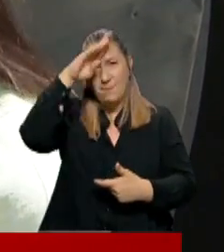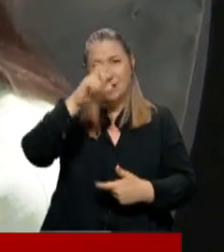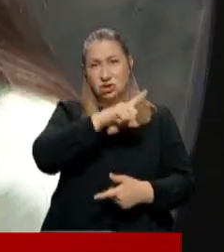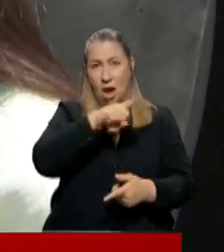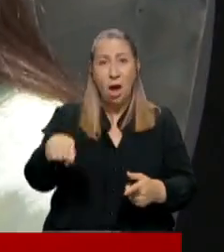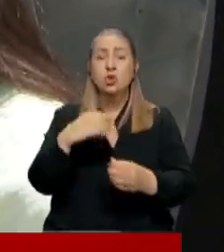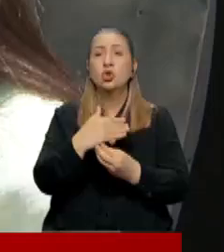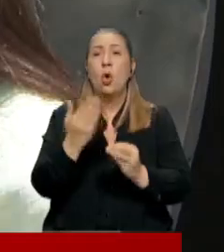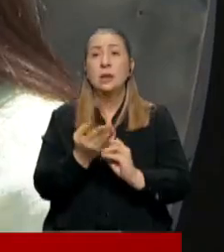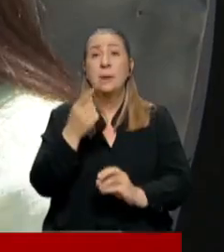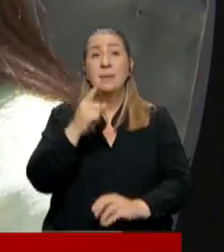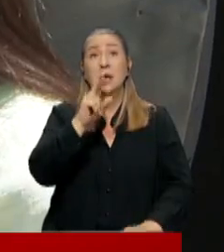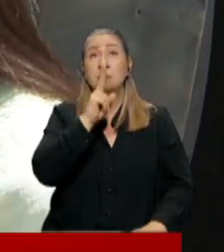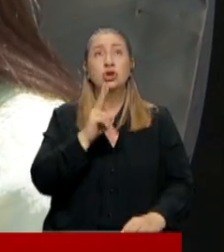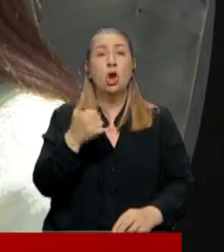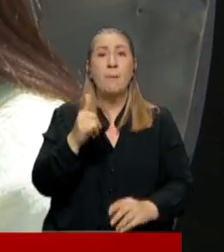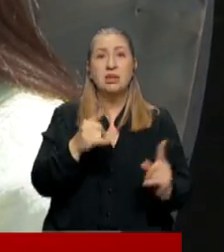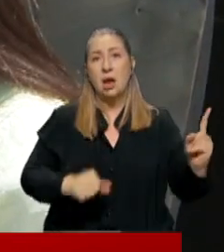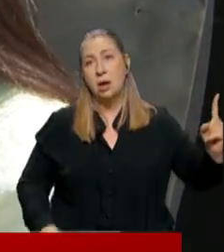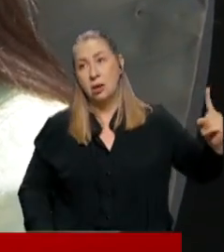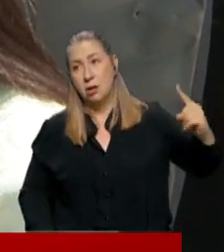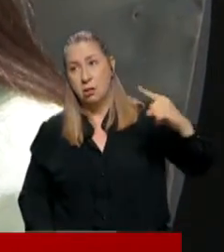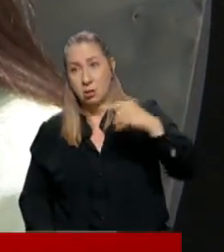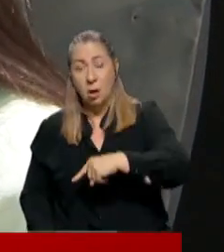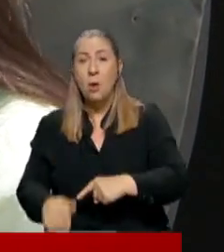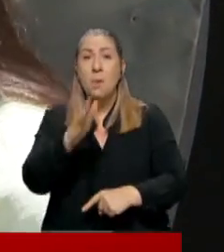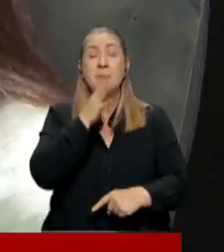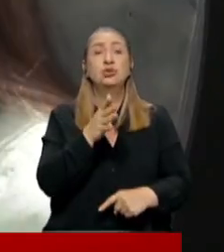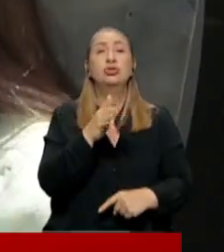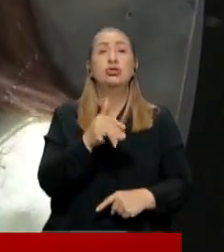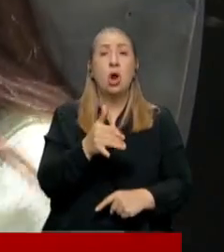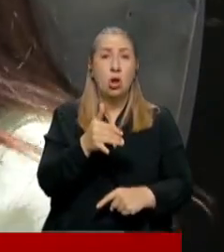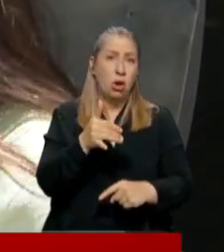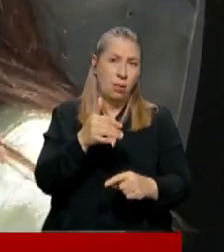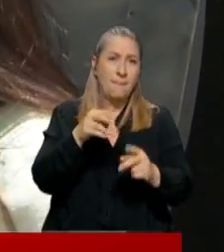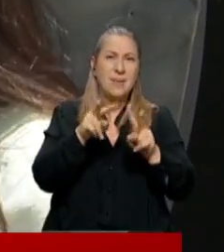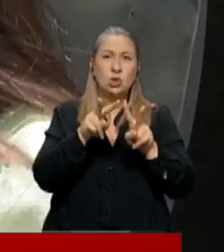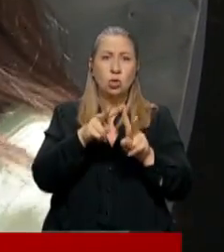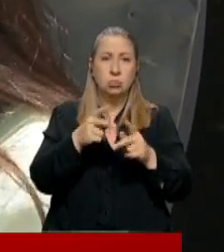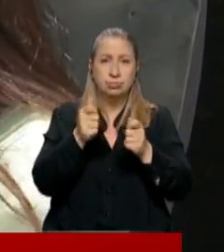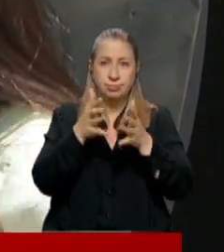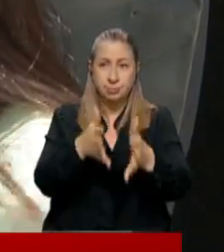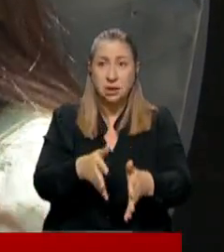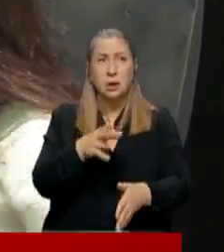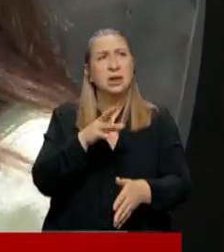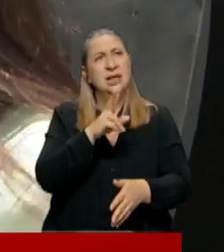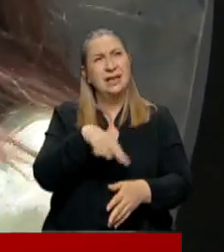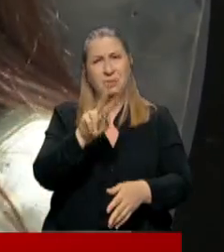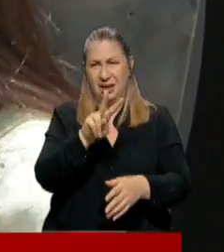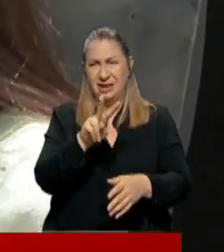soğan getirdik. 1200 kilometre yol geldik. 500 litre mazot yaktık. 500 litre